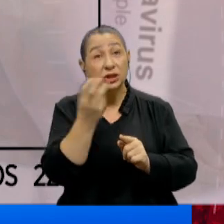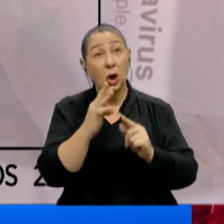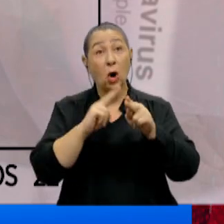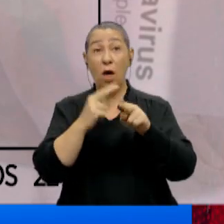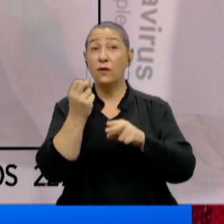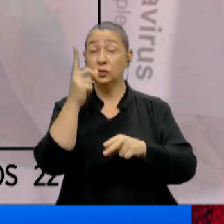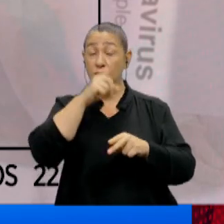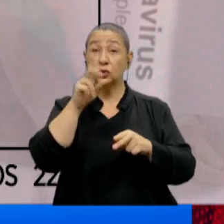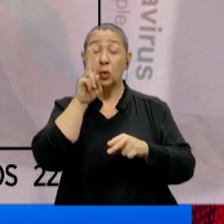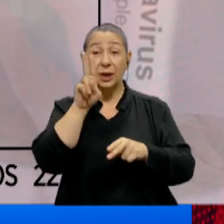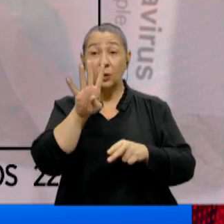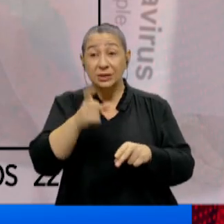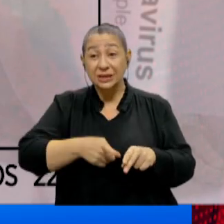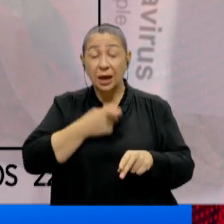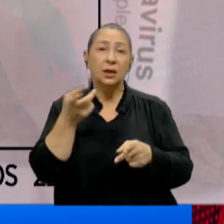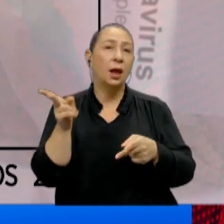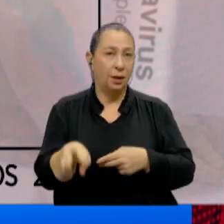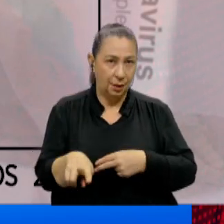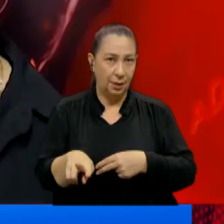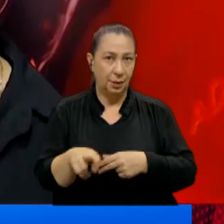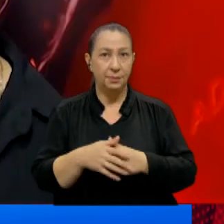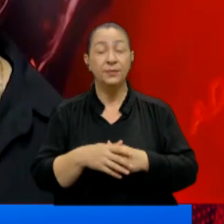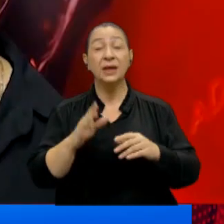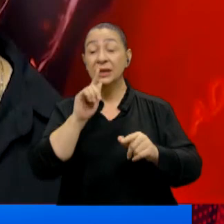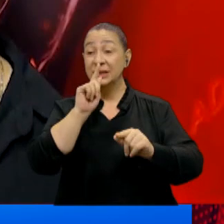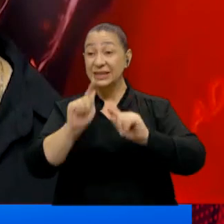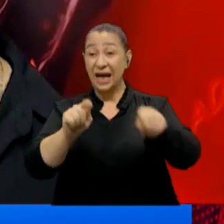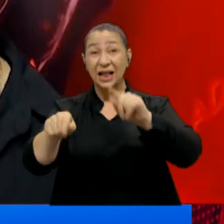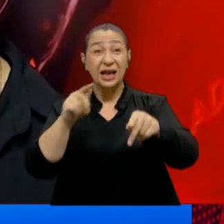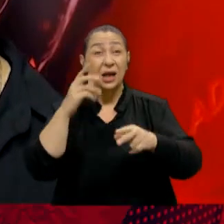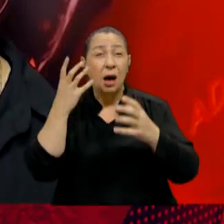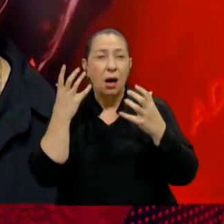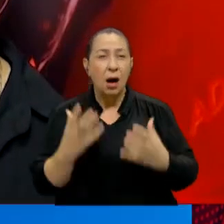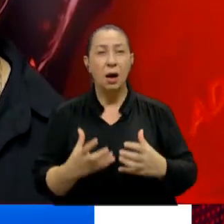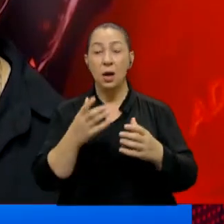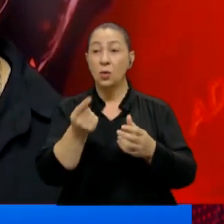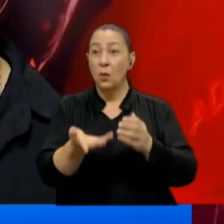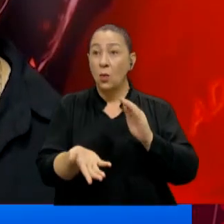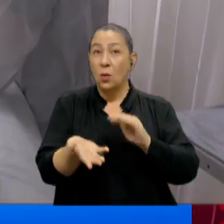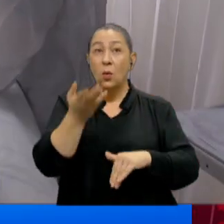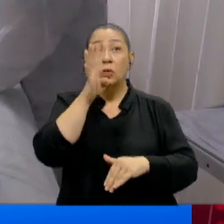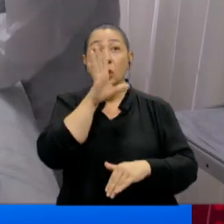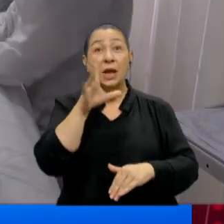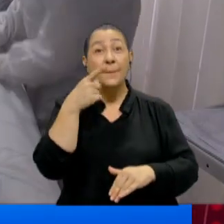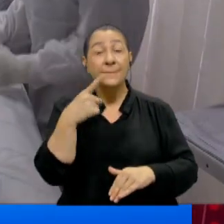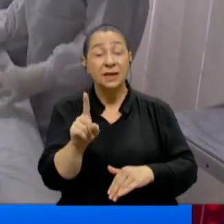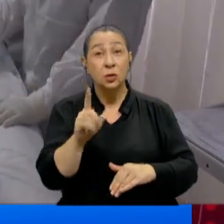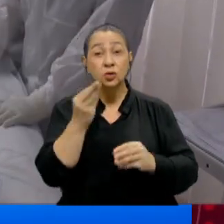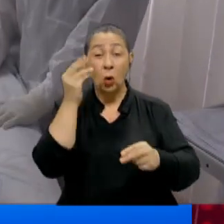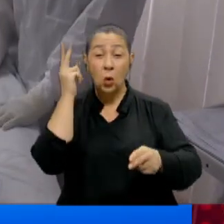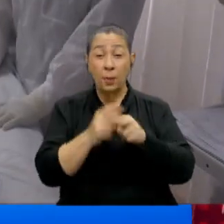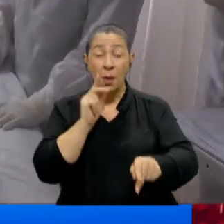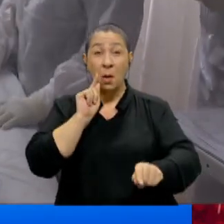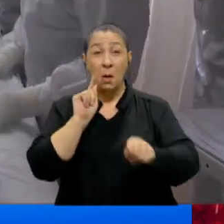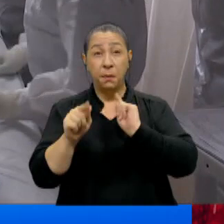koronavirüs nedeniyle son 24 saatte hayatını kaybetti. Salgın ağırlaşıyor. Aktif vaka sayısı 450 bin ve çok bulaşan